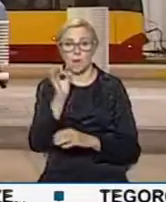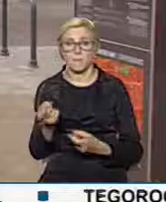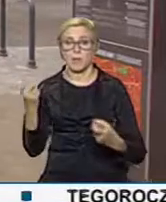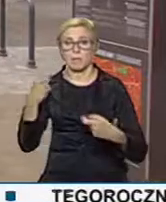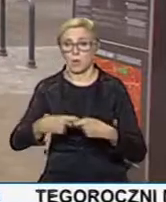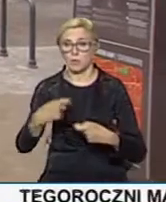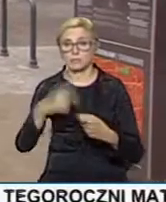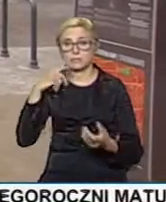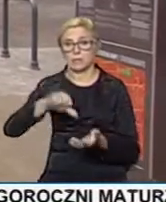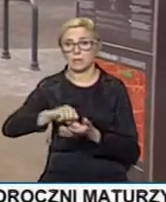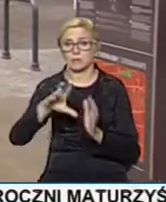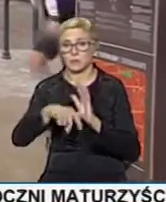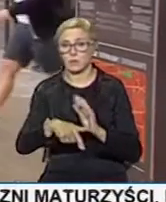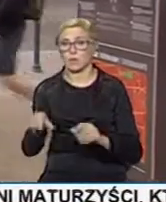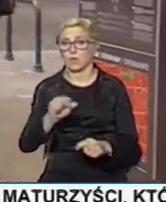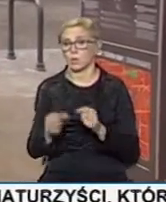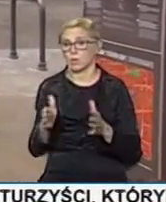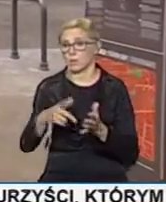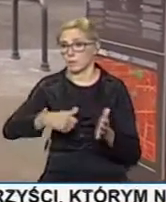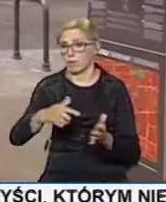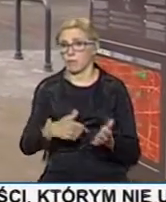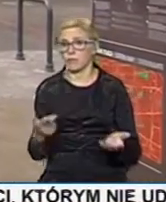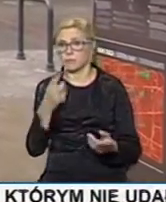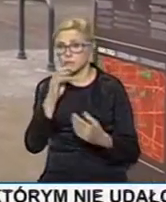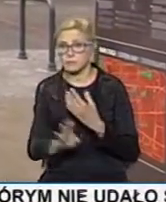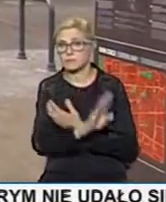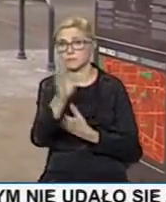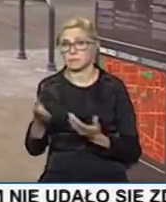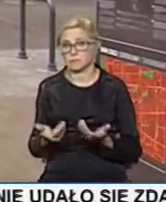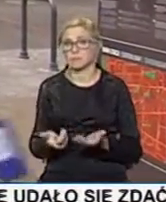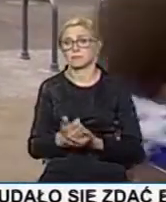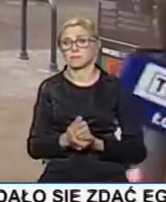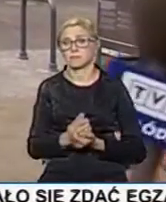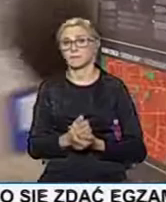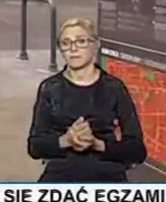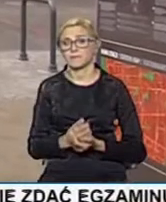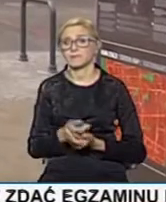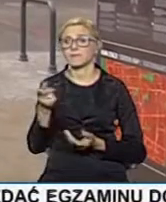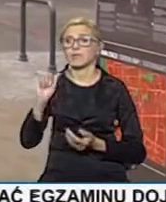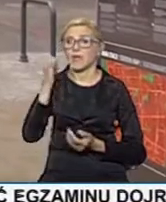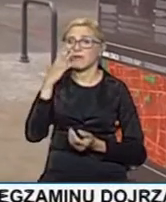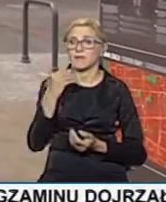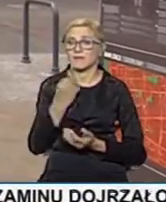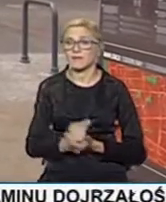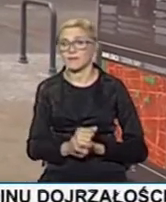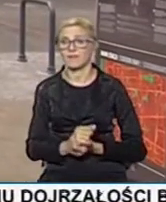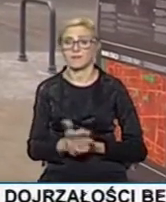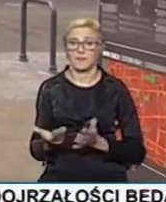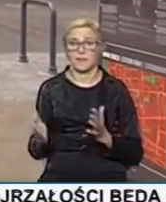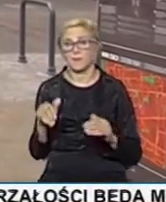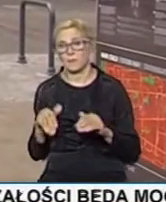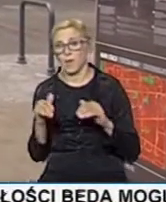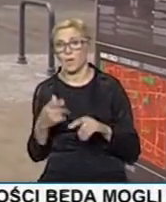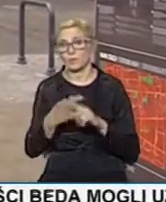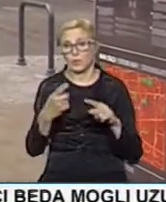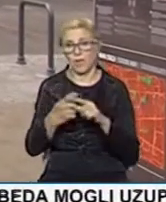centrum miasta. Jednak to jest ulica Piotrkowska, taka ulica prezentacyjna, także... A wizualnie? No, można byłoby trochę